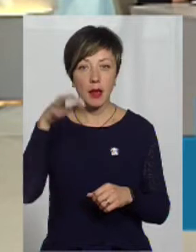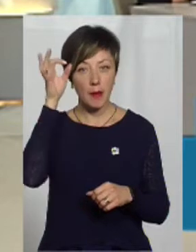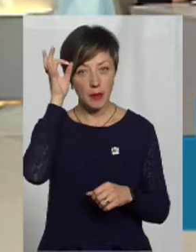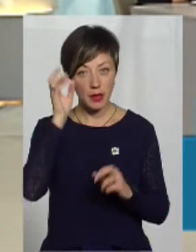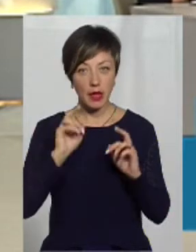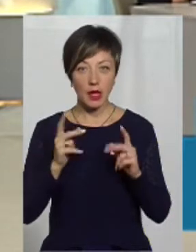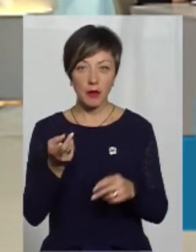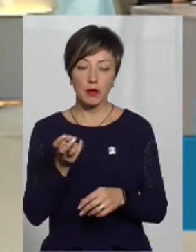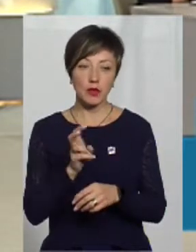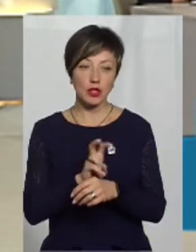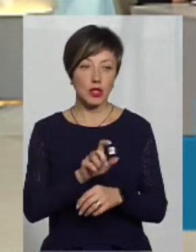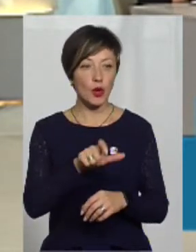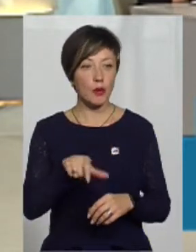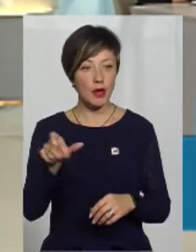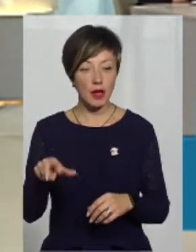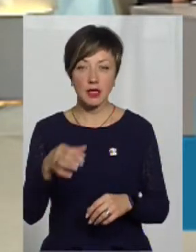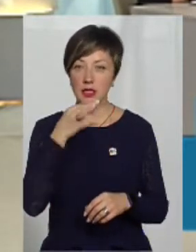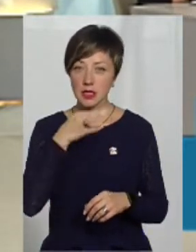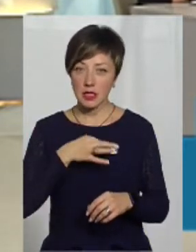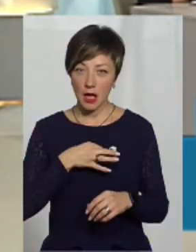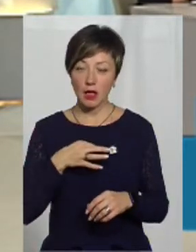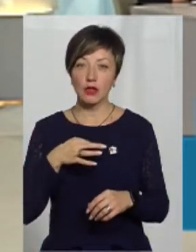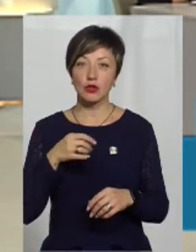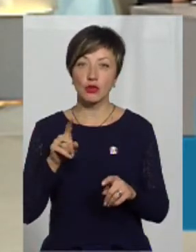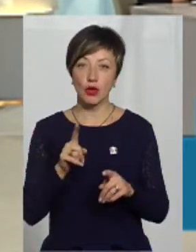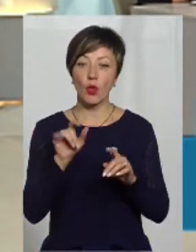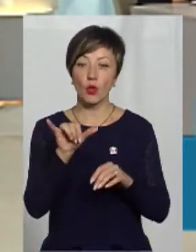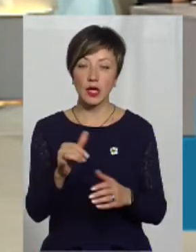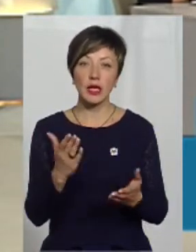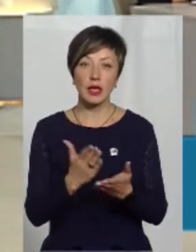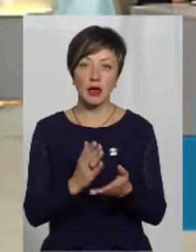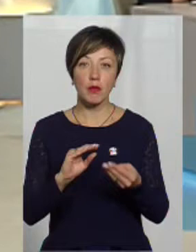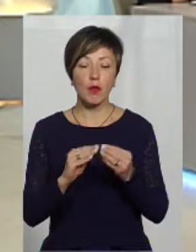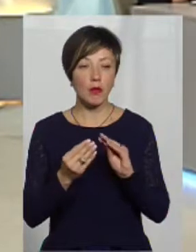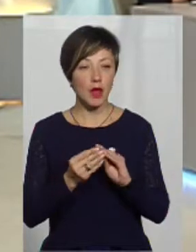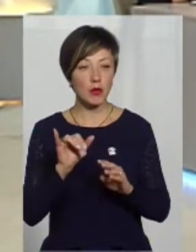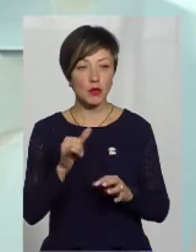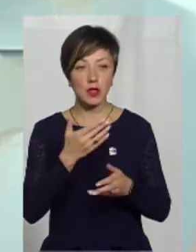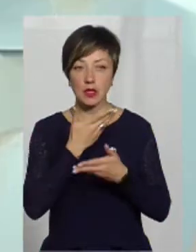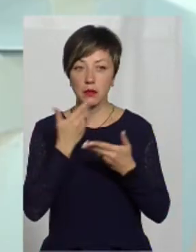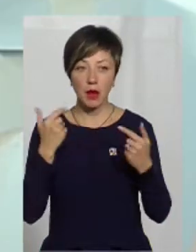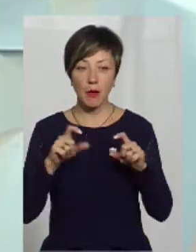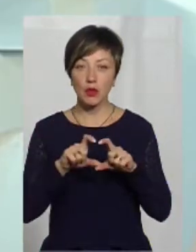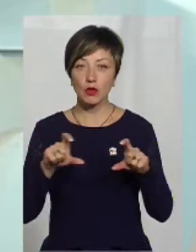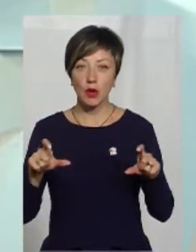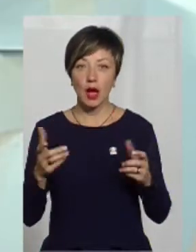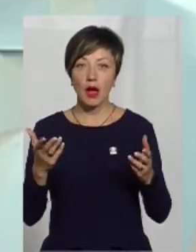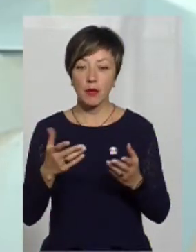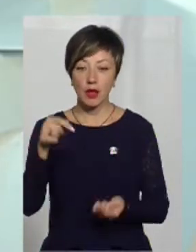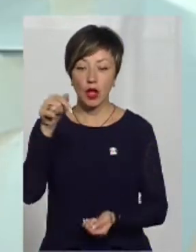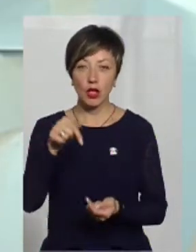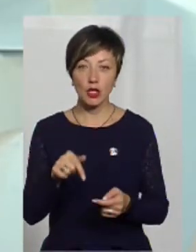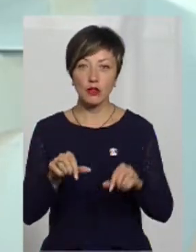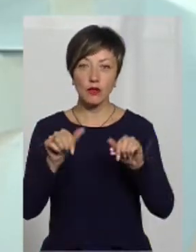як прийшли громадяни, і якби вони сказали про те, що в них от є така проблема, в них немає амбулаторії, яка би їх